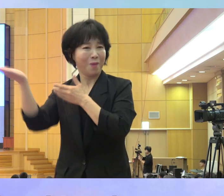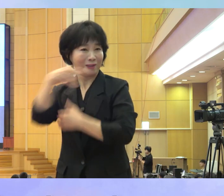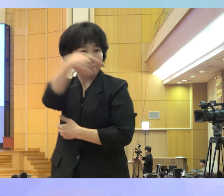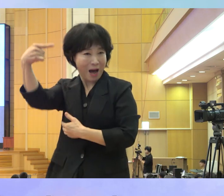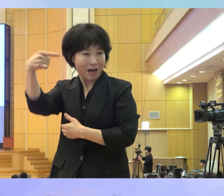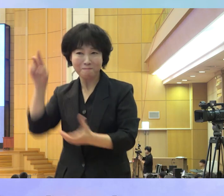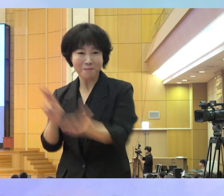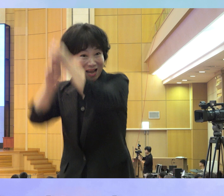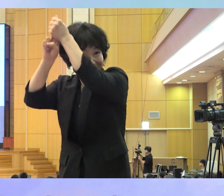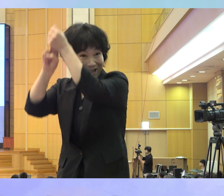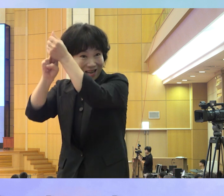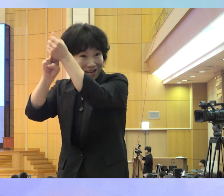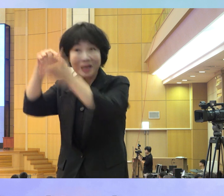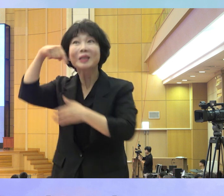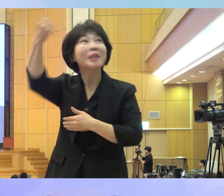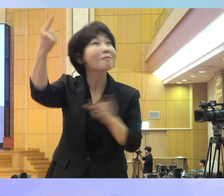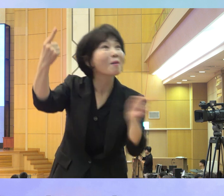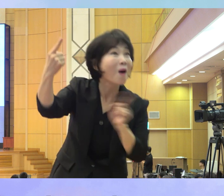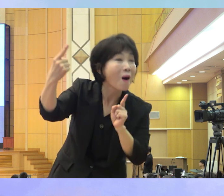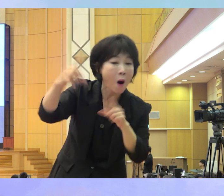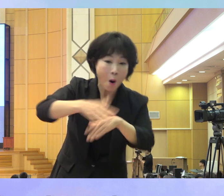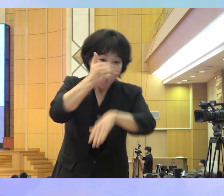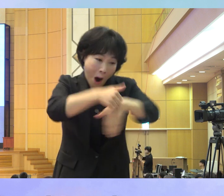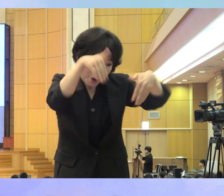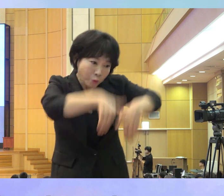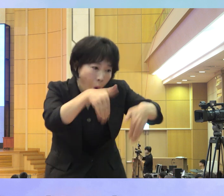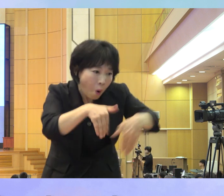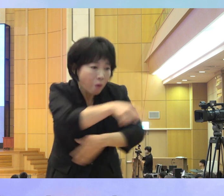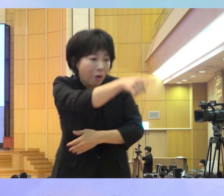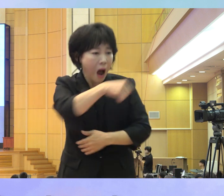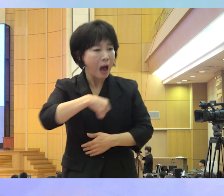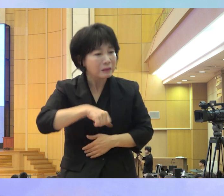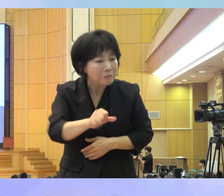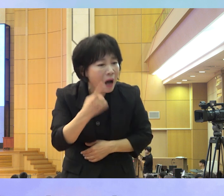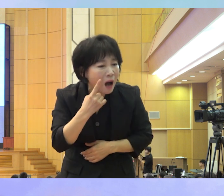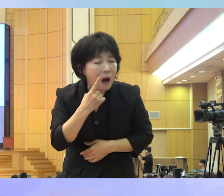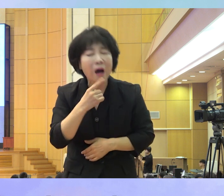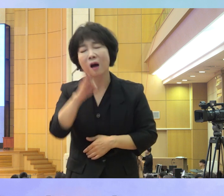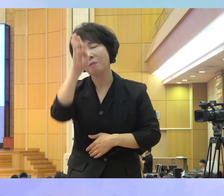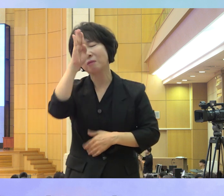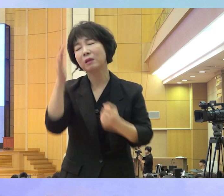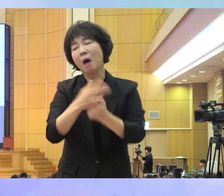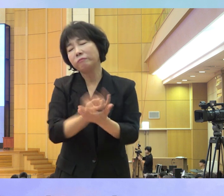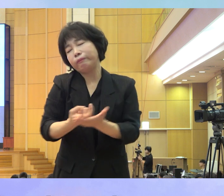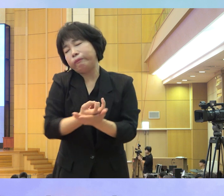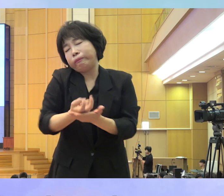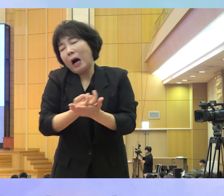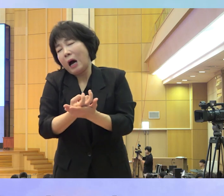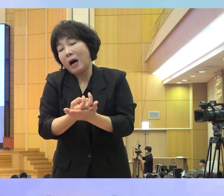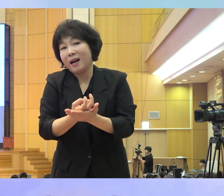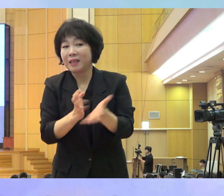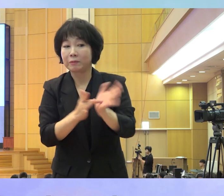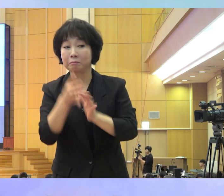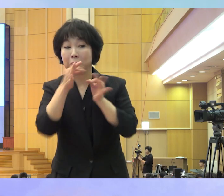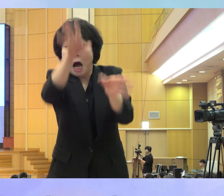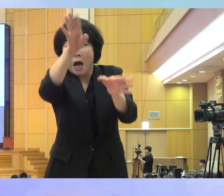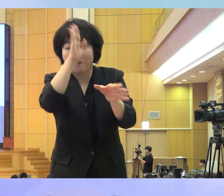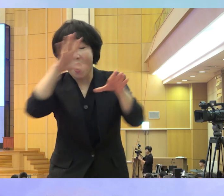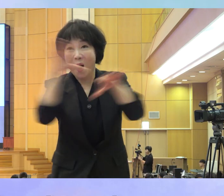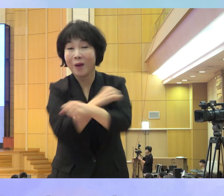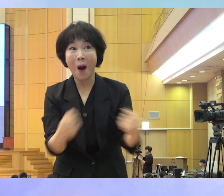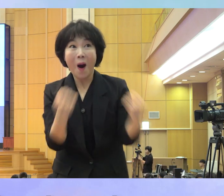첫 번째 표적. 왕의 신하가 죽을 지경에 이르는데 주님이